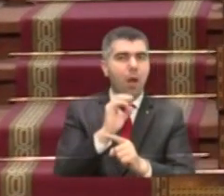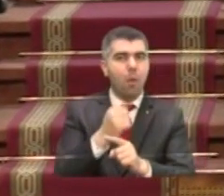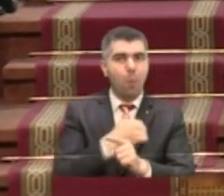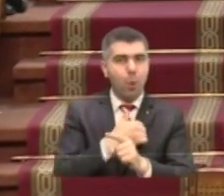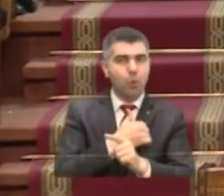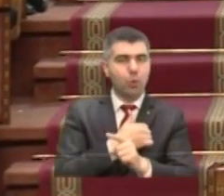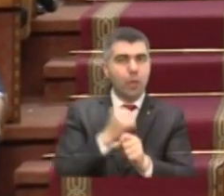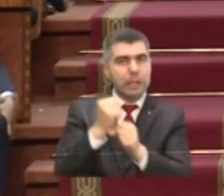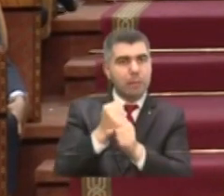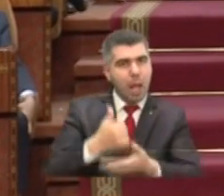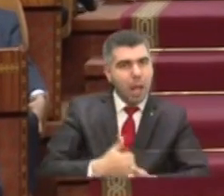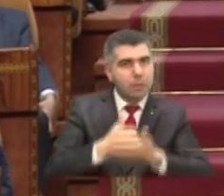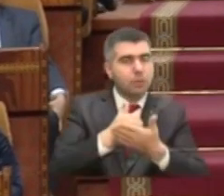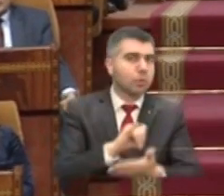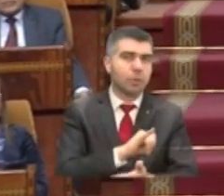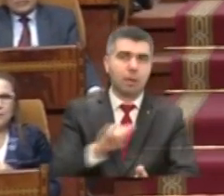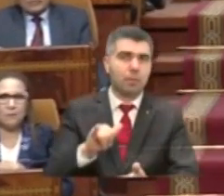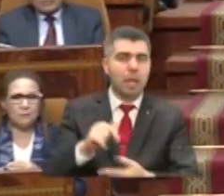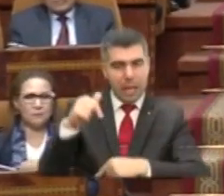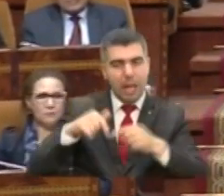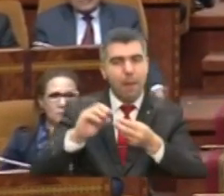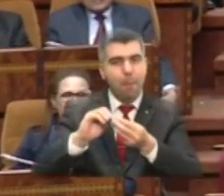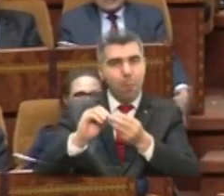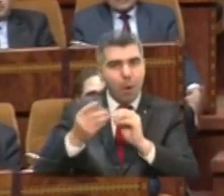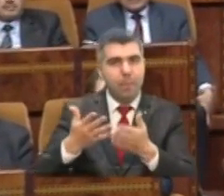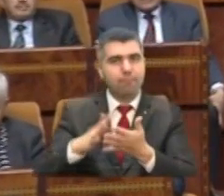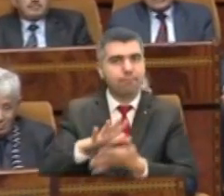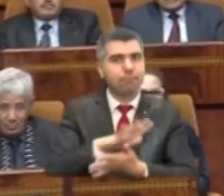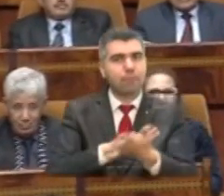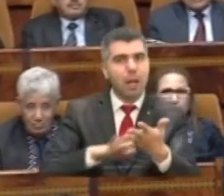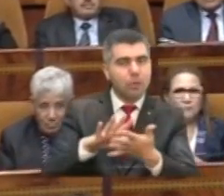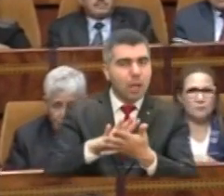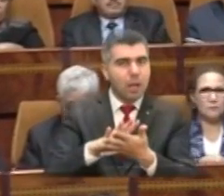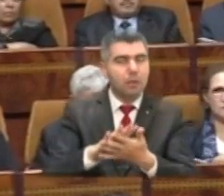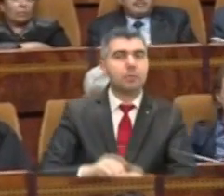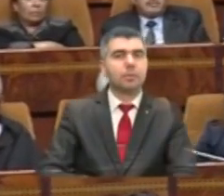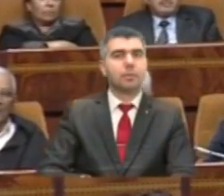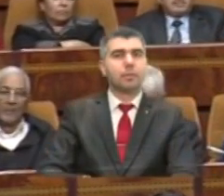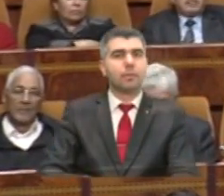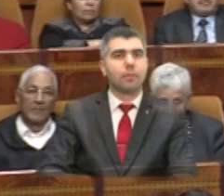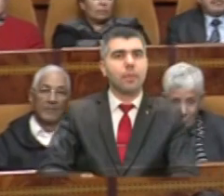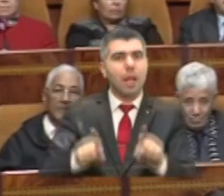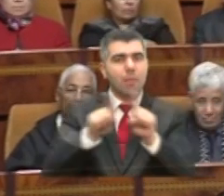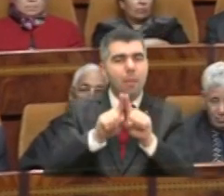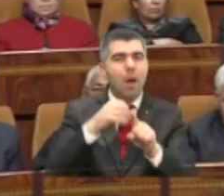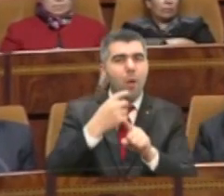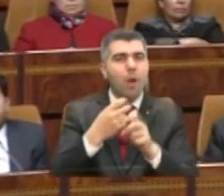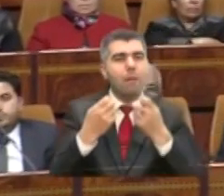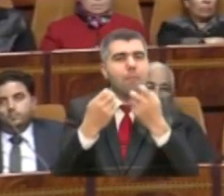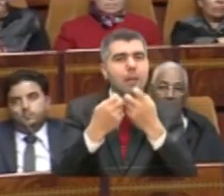اليوم. نقولوا كاين اشكالات، كاين مشاكل. نفق المظلم هذا فيه مبالغه، وحنا